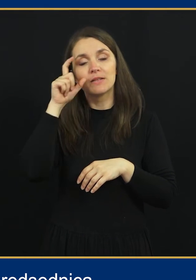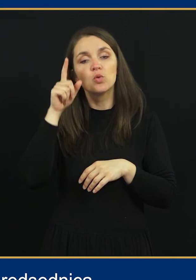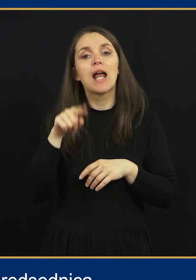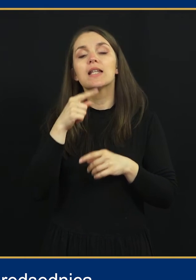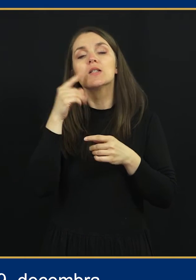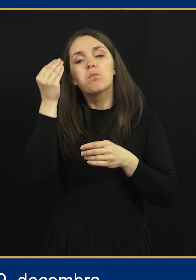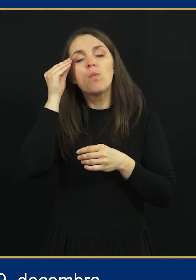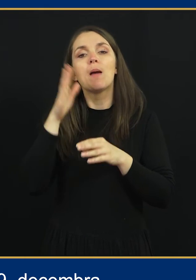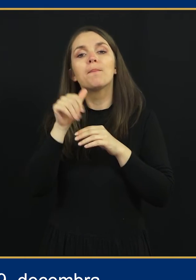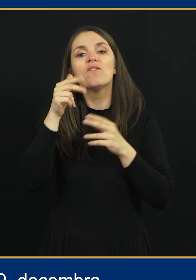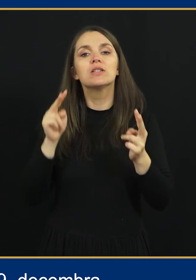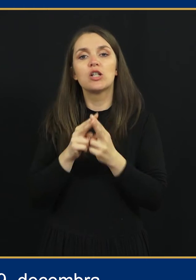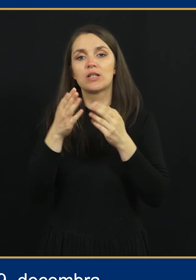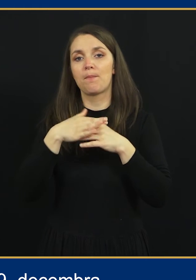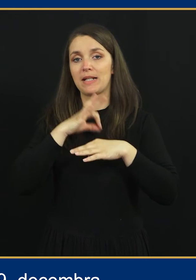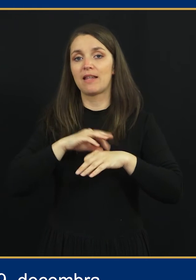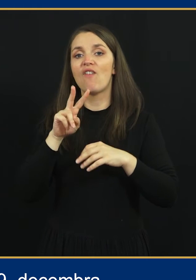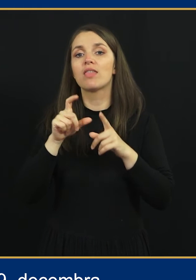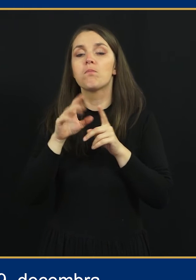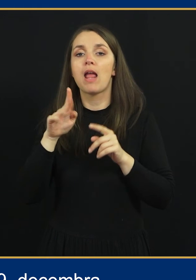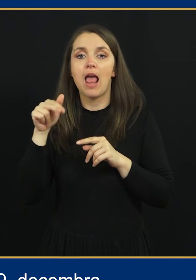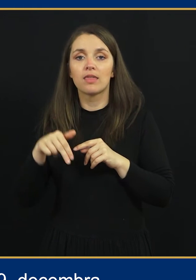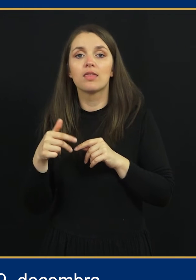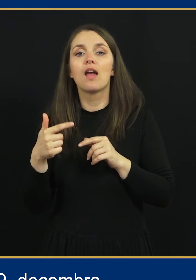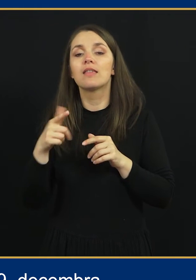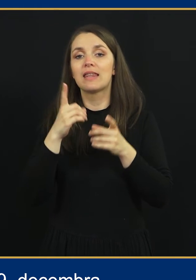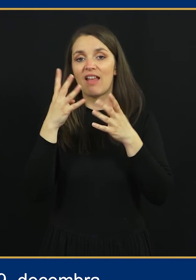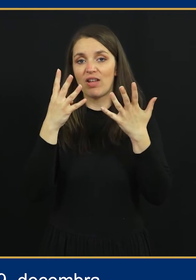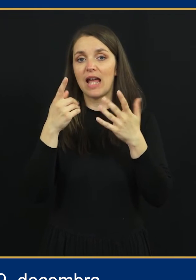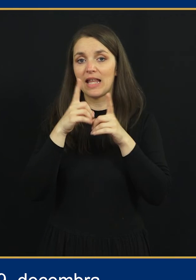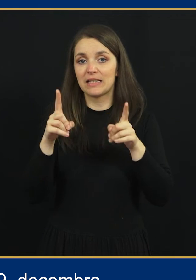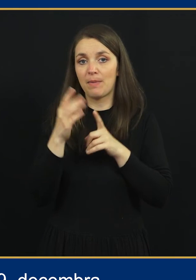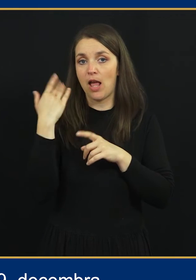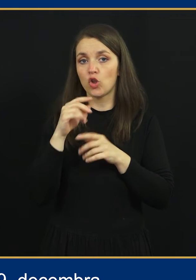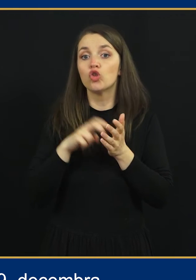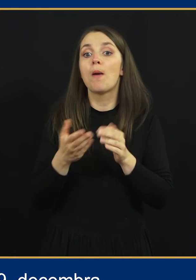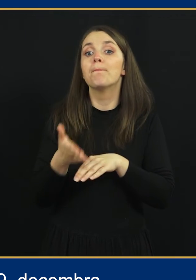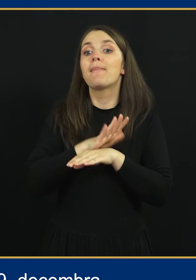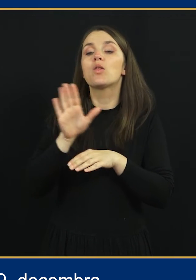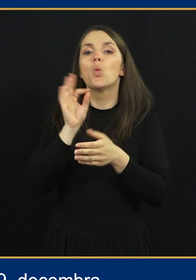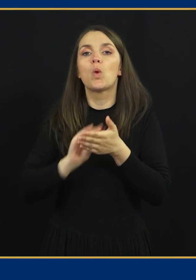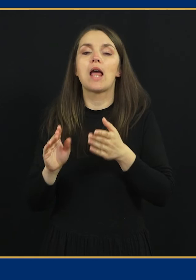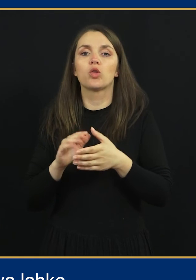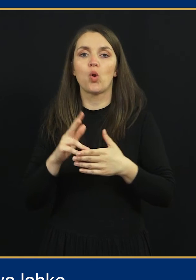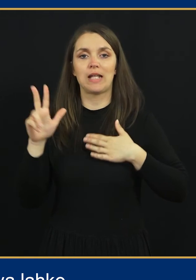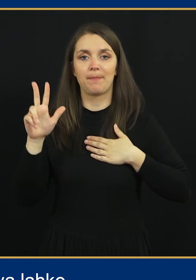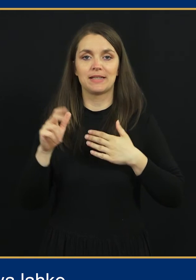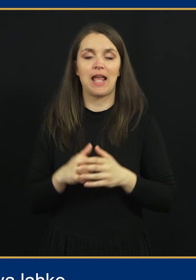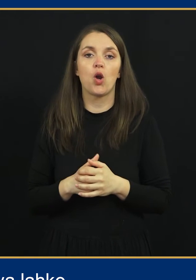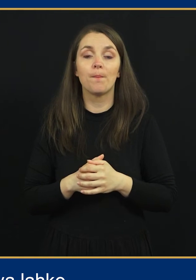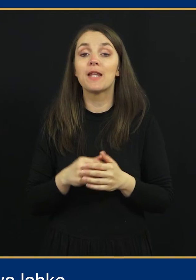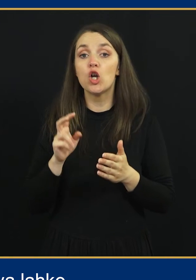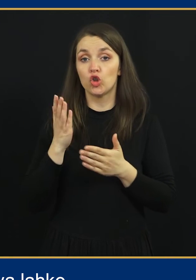prve srečanje s predsednikom Van der Bellenom 9. decembra lani, še pred njeno uradno zaprisego. Že tedaj